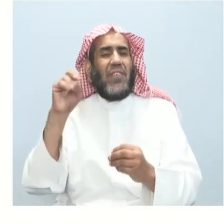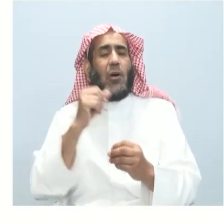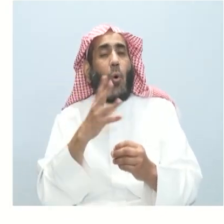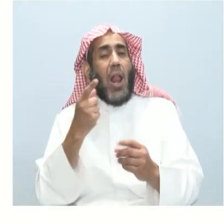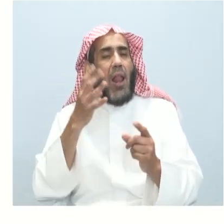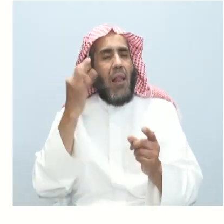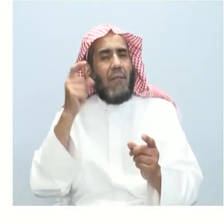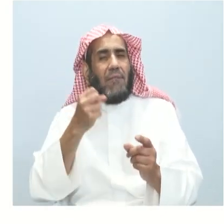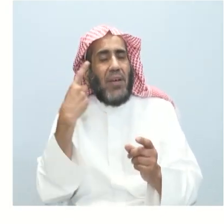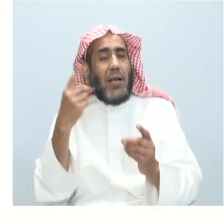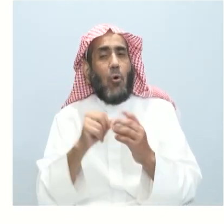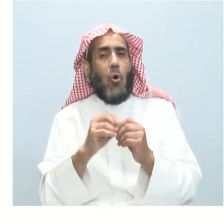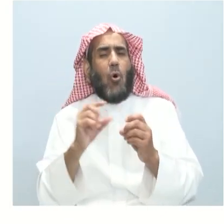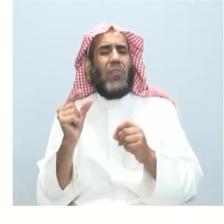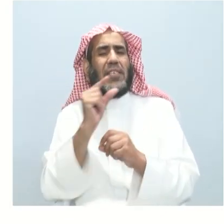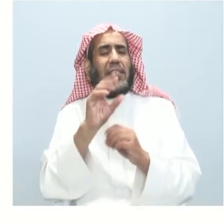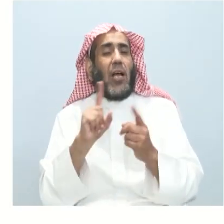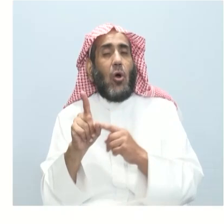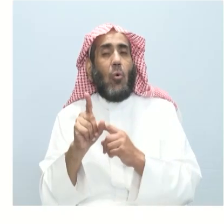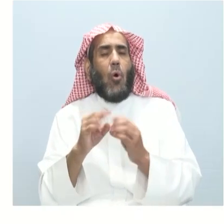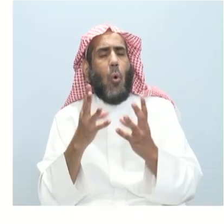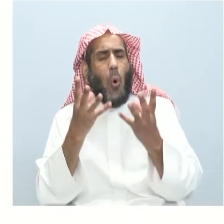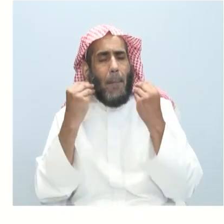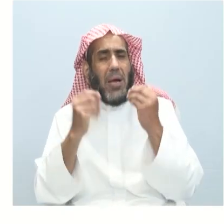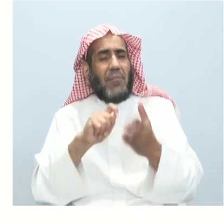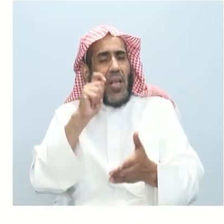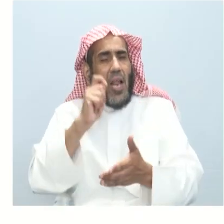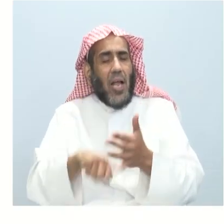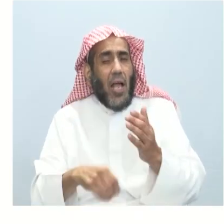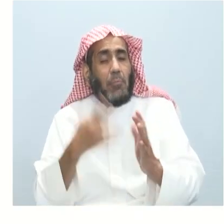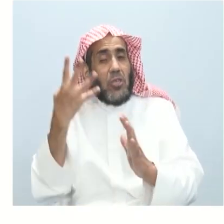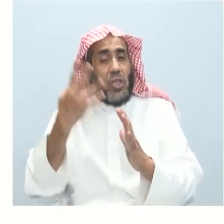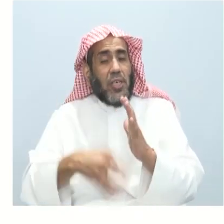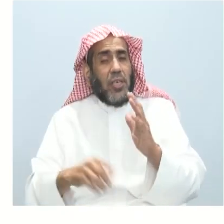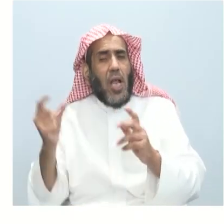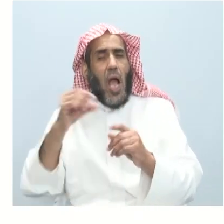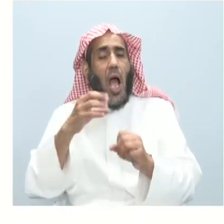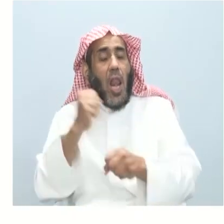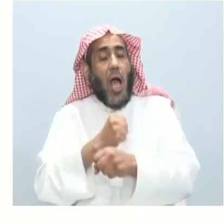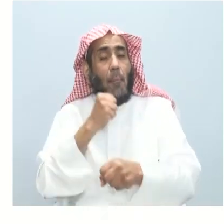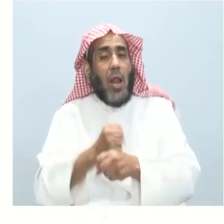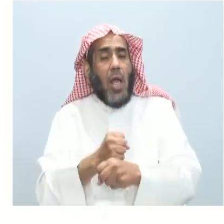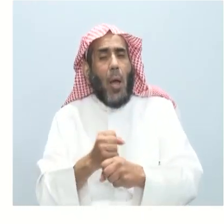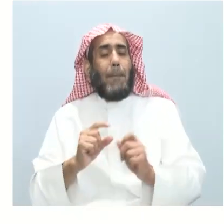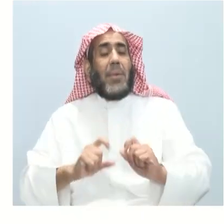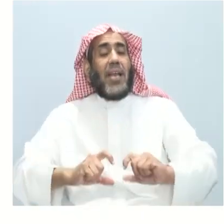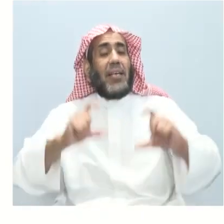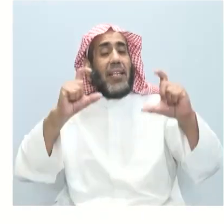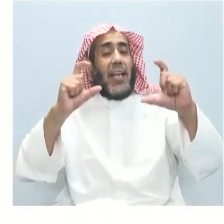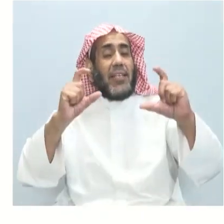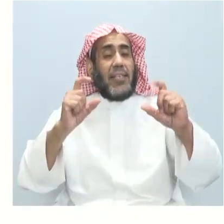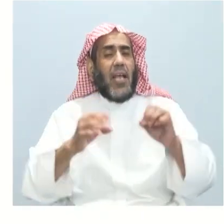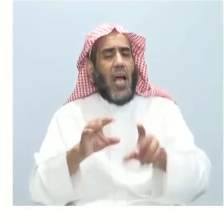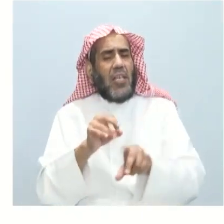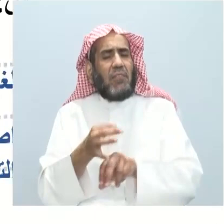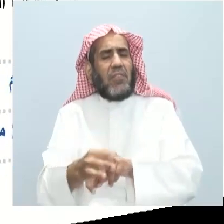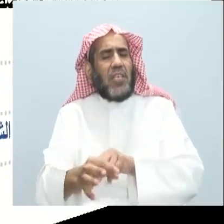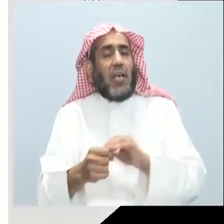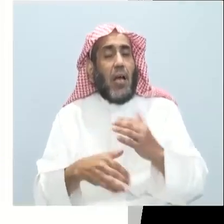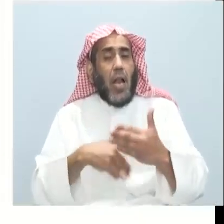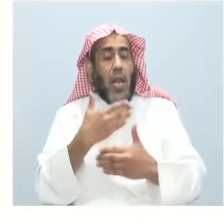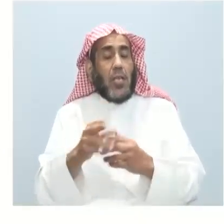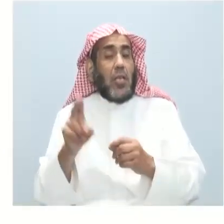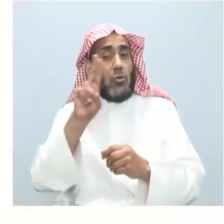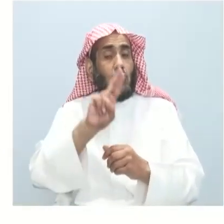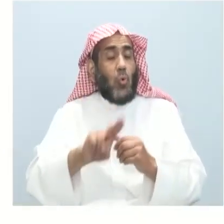الفهم وفي الاصطلاح هو معرفه الاحكام الشرعيه العمليه من ادلتها التفصيليه ناتي الى